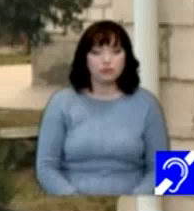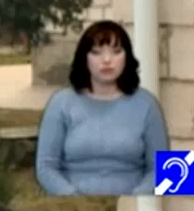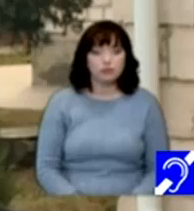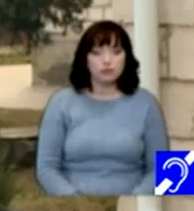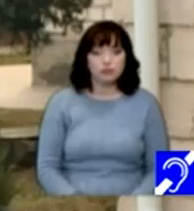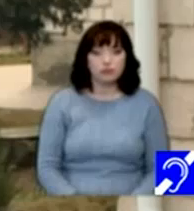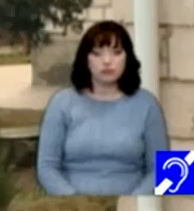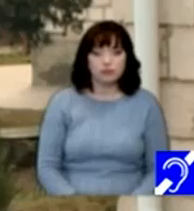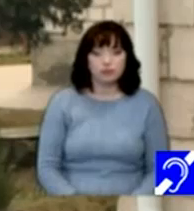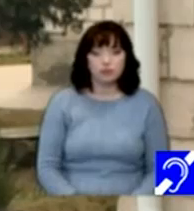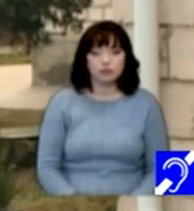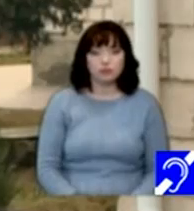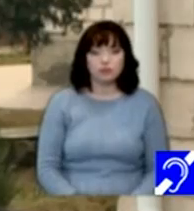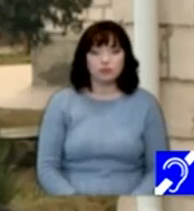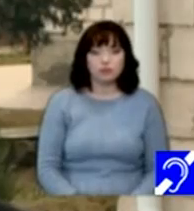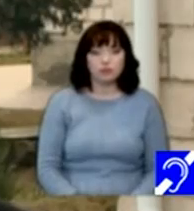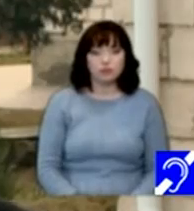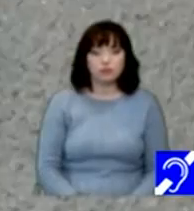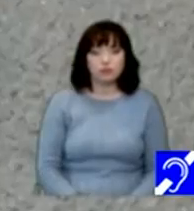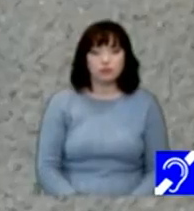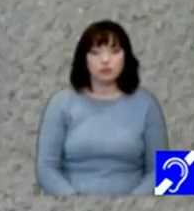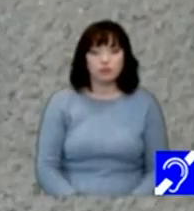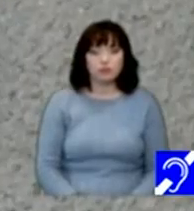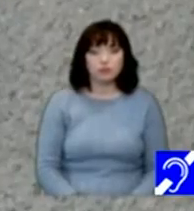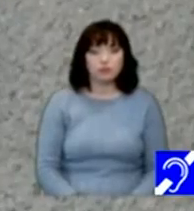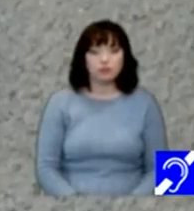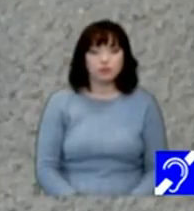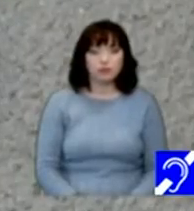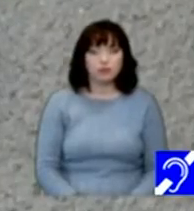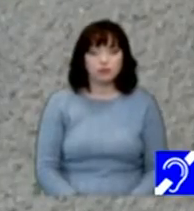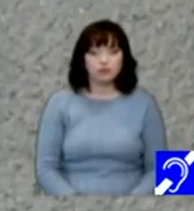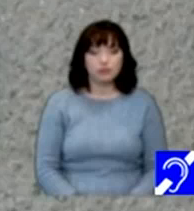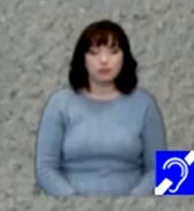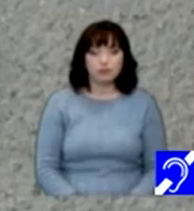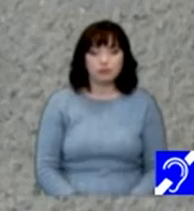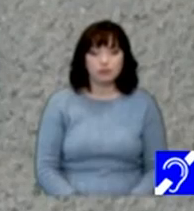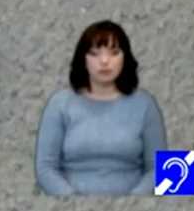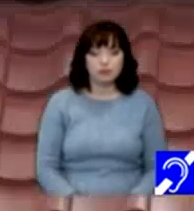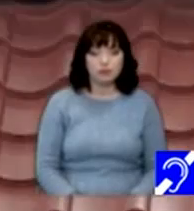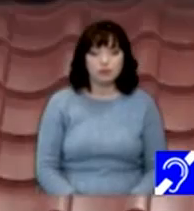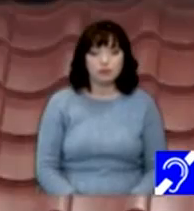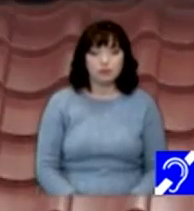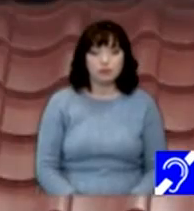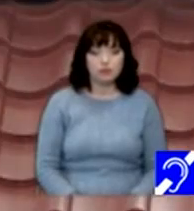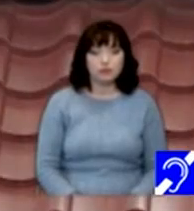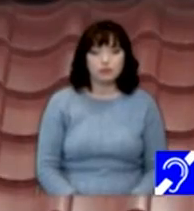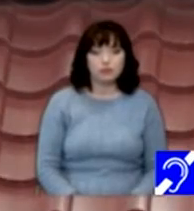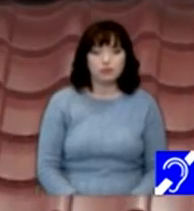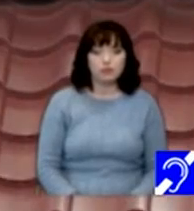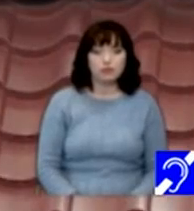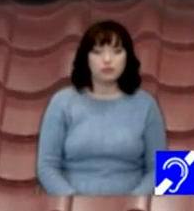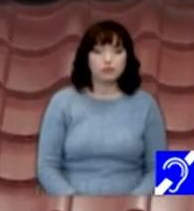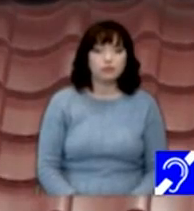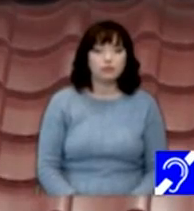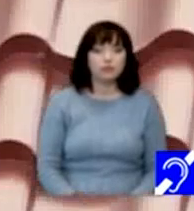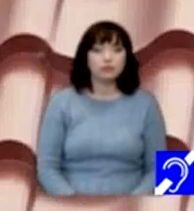And so the PENASES chose this kindergarten as the thing that they really wanted to renovate more than